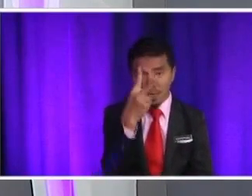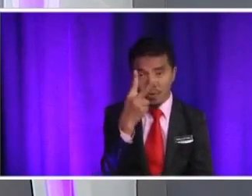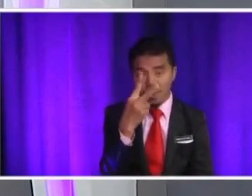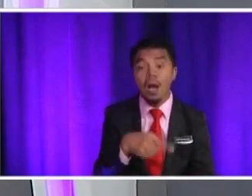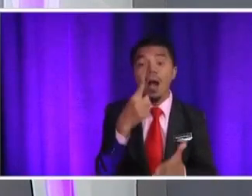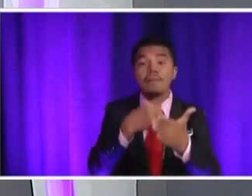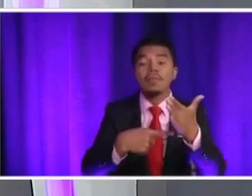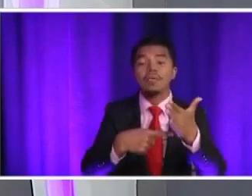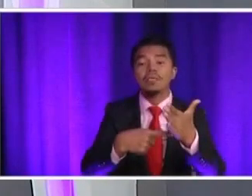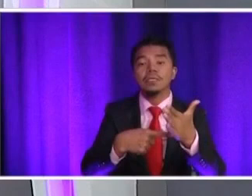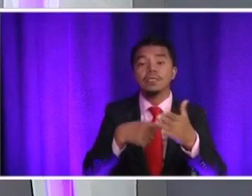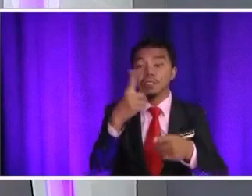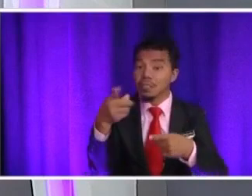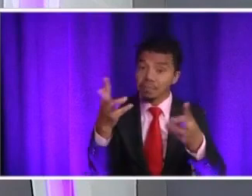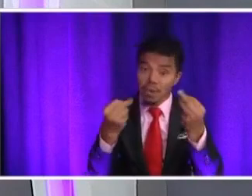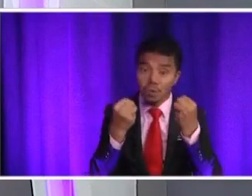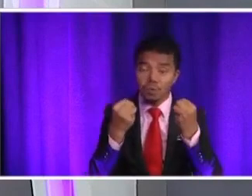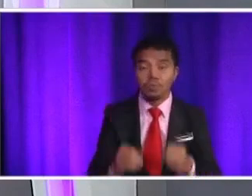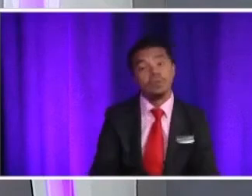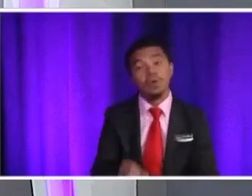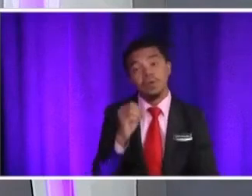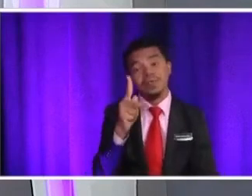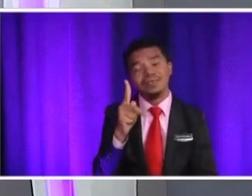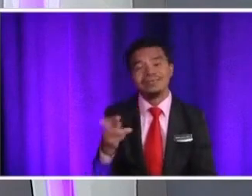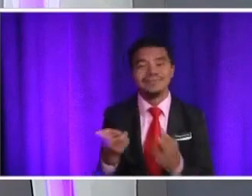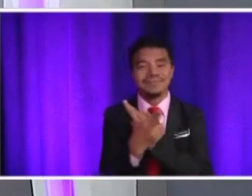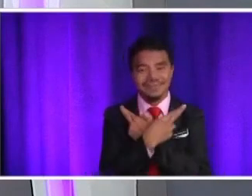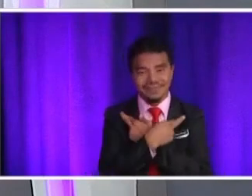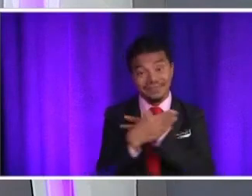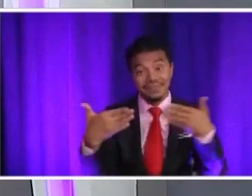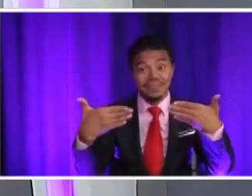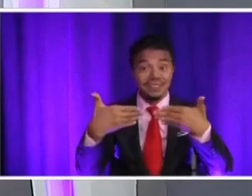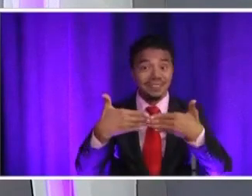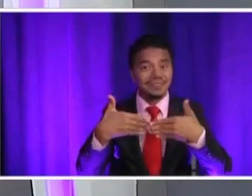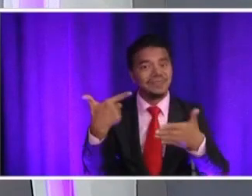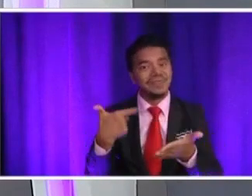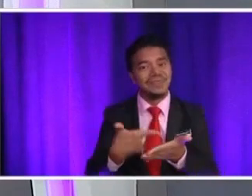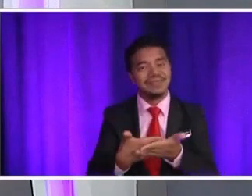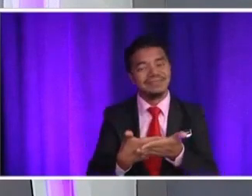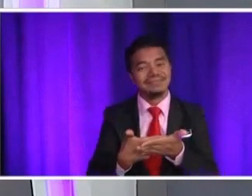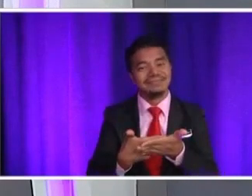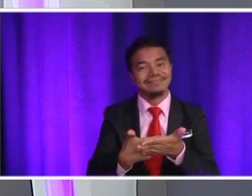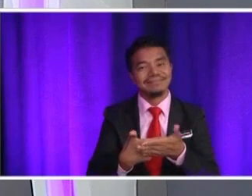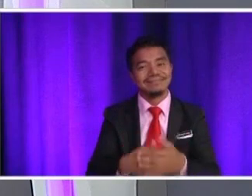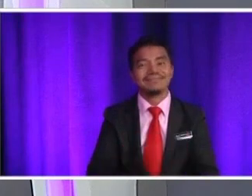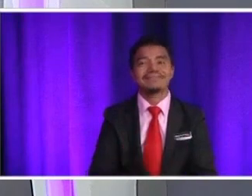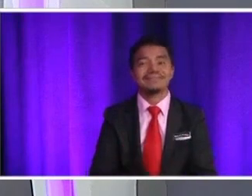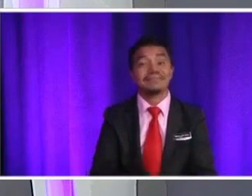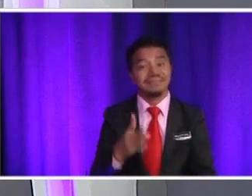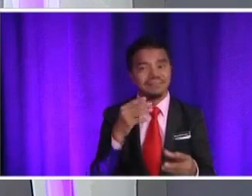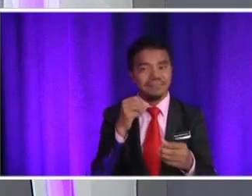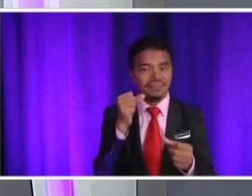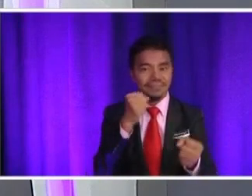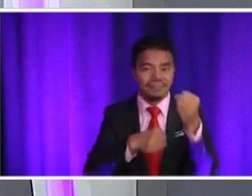dalam bidang pemasaran. Okay, Cikgu, kita akan berhenti berhati seketika. Kita akan kembali selepas ini. Jangan ke mana-mana, teruskan setia untuk menimba ilmu di Sukses